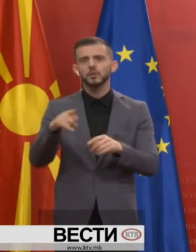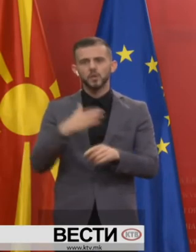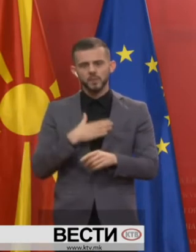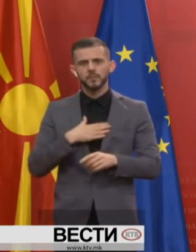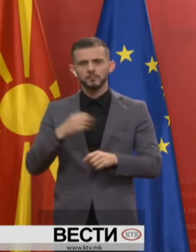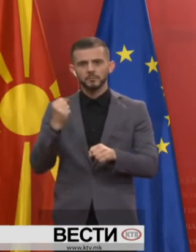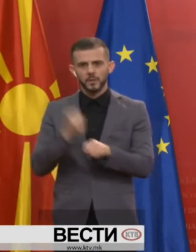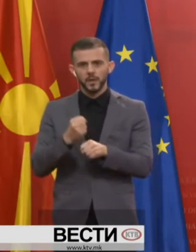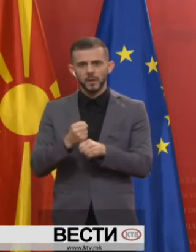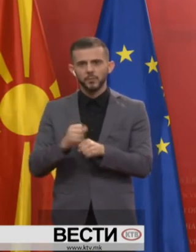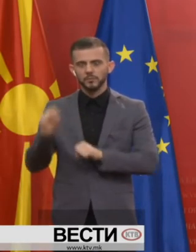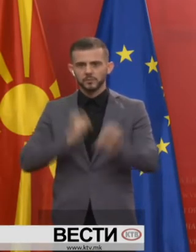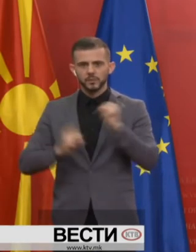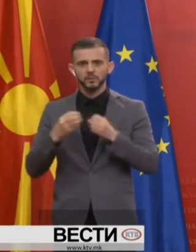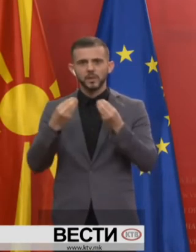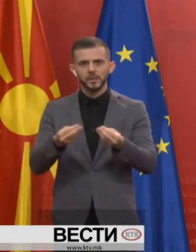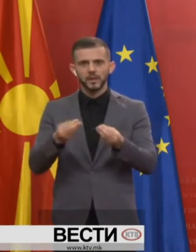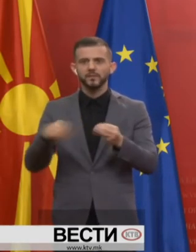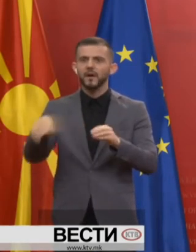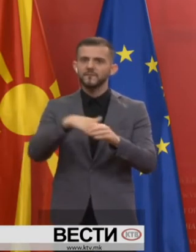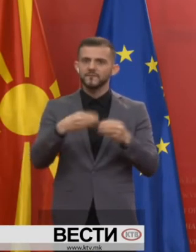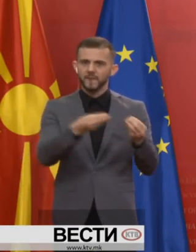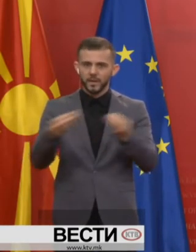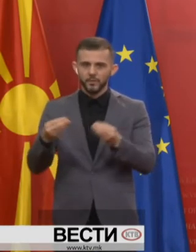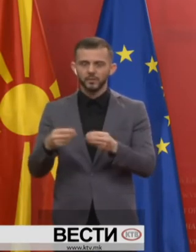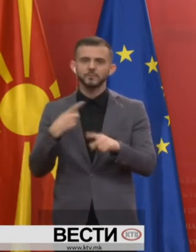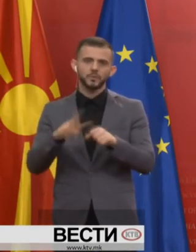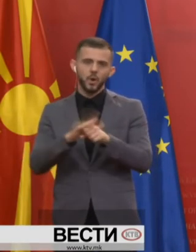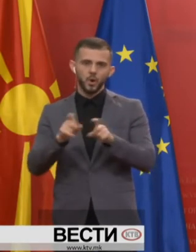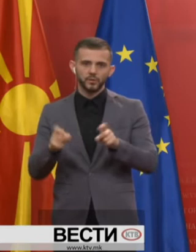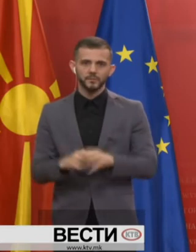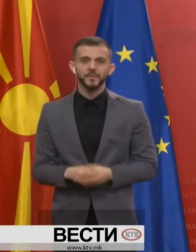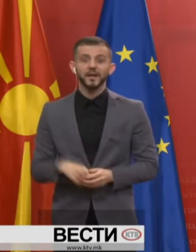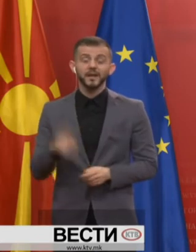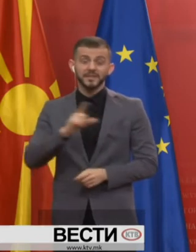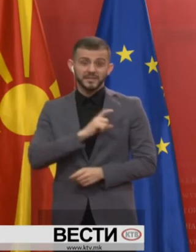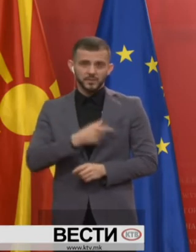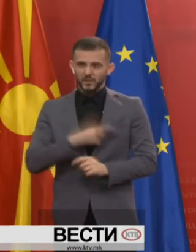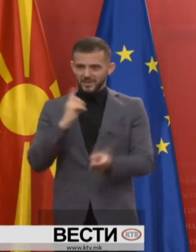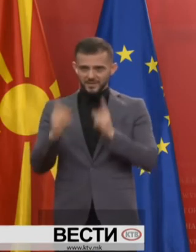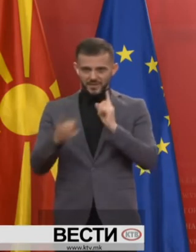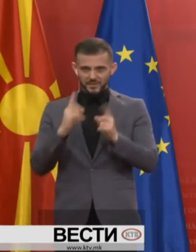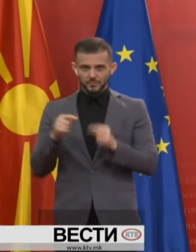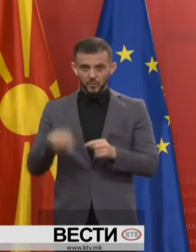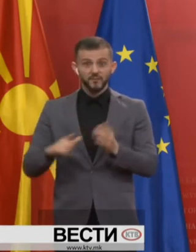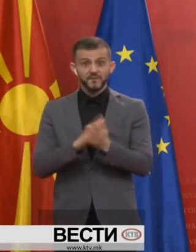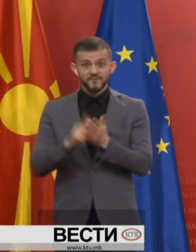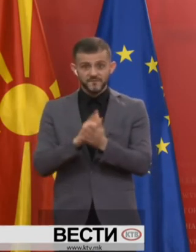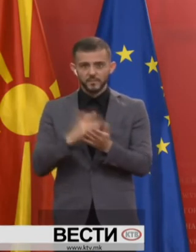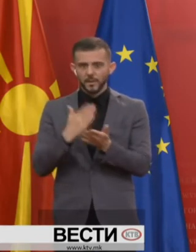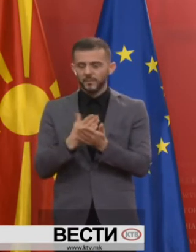вработени од коронавирусот. Државниот инспекторат за транспорт во овој период